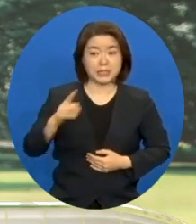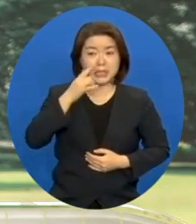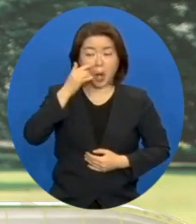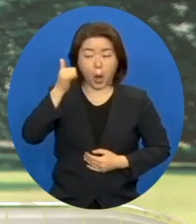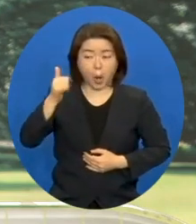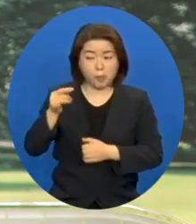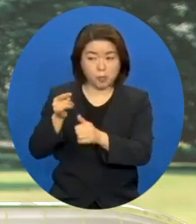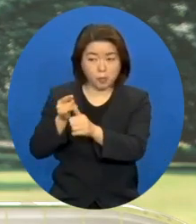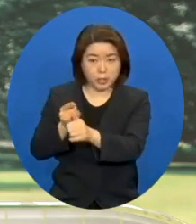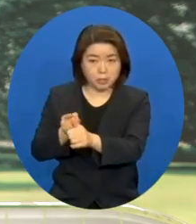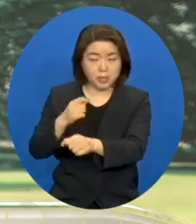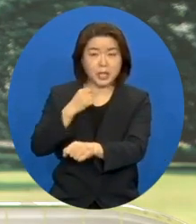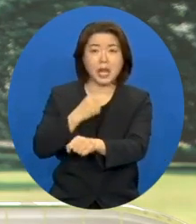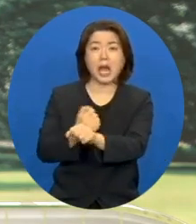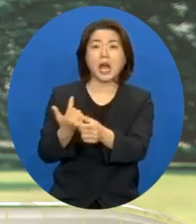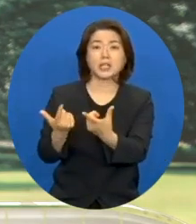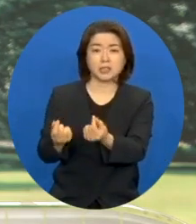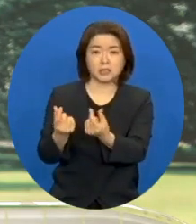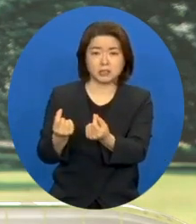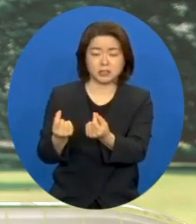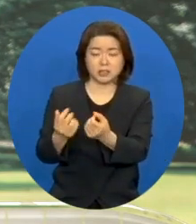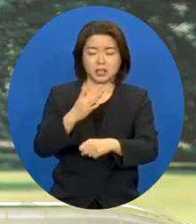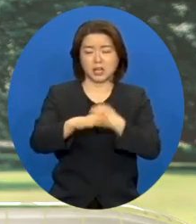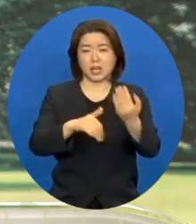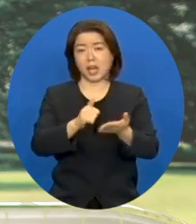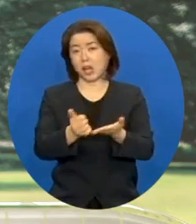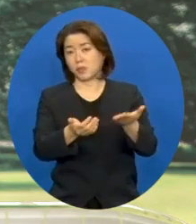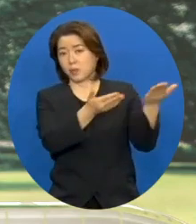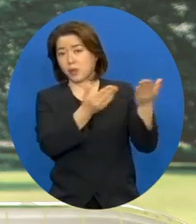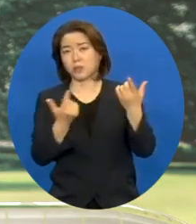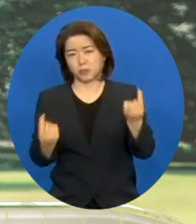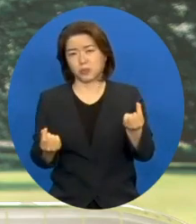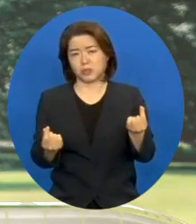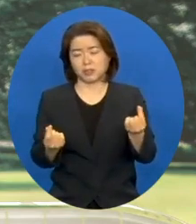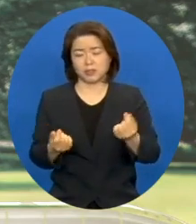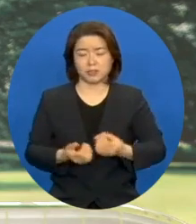부모님에게 하듯이 하나님께 하는 겁니다.